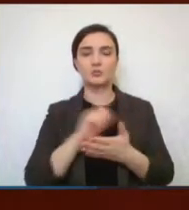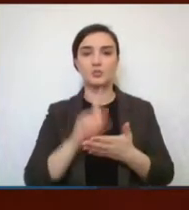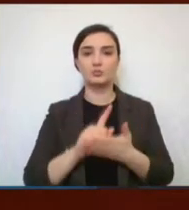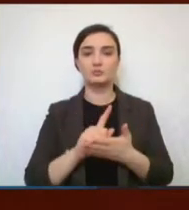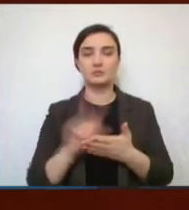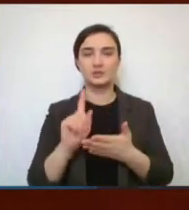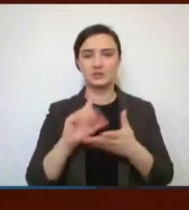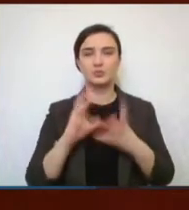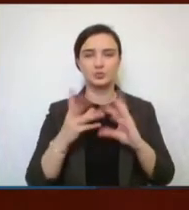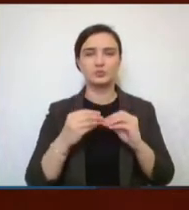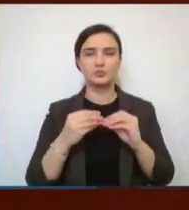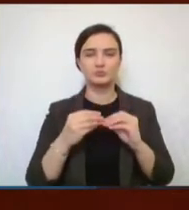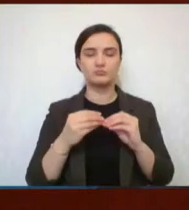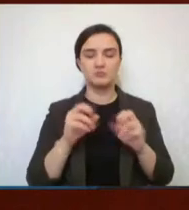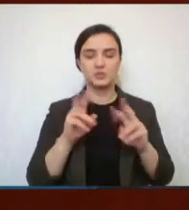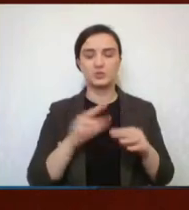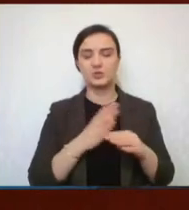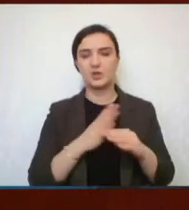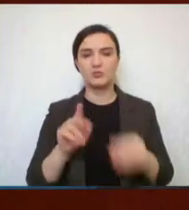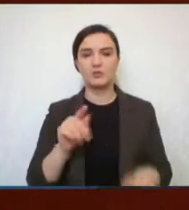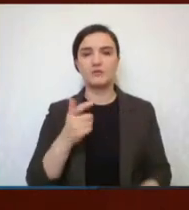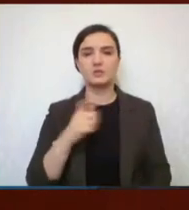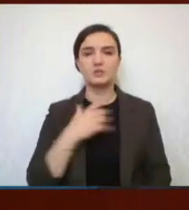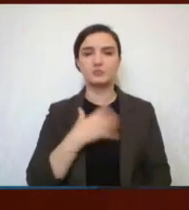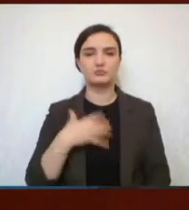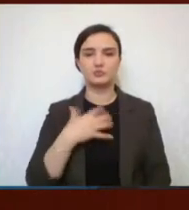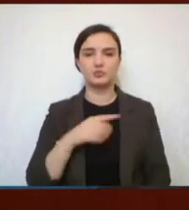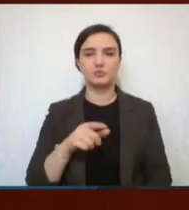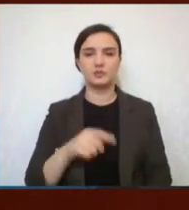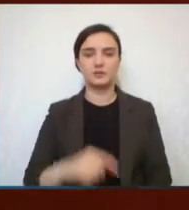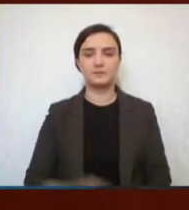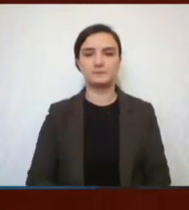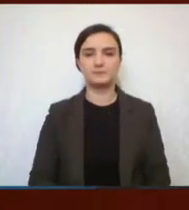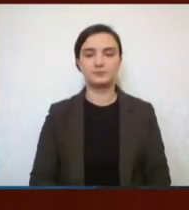საგანგებოდ გამოყავი, აი ძალიან მნიშვნელოვანია ალბათ, როდესაც